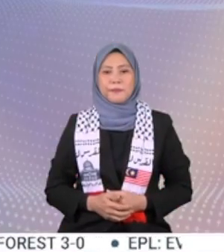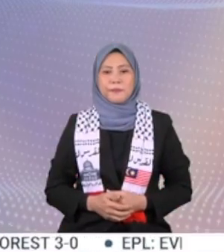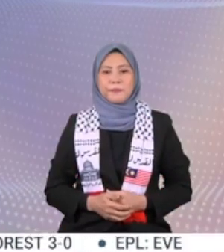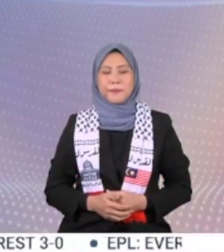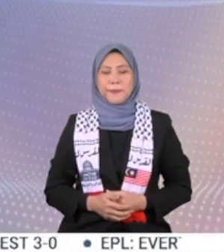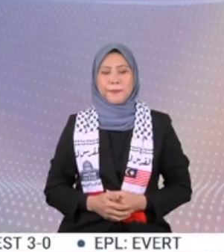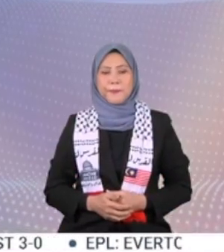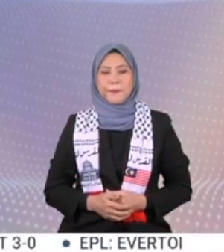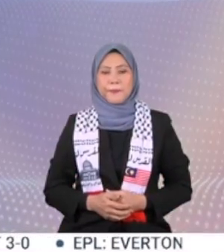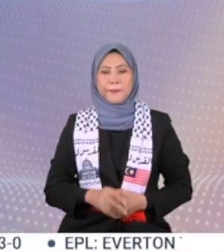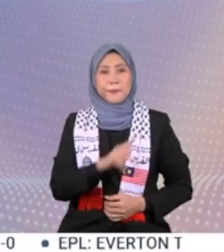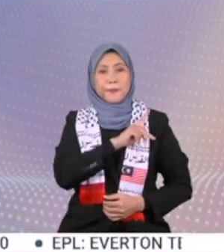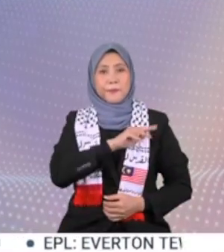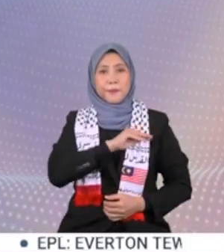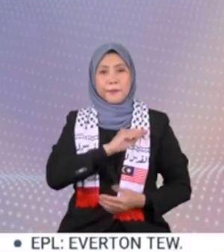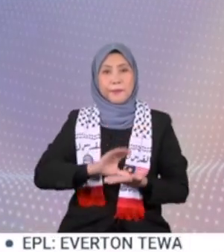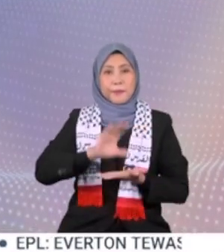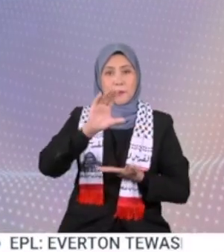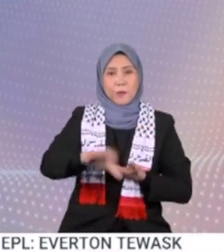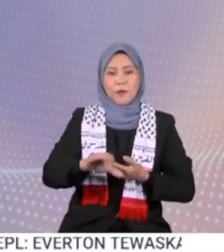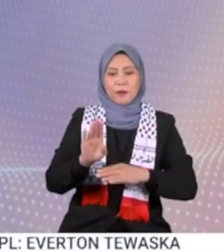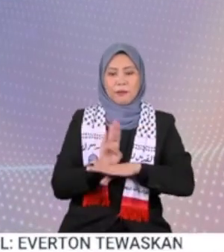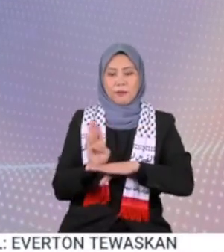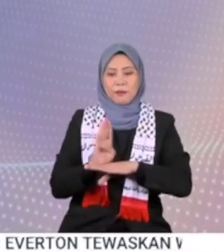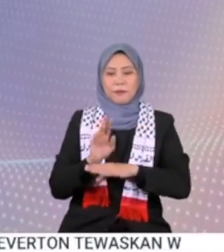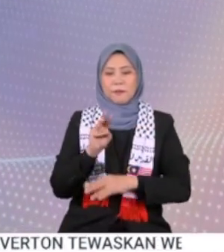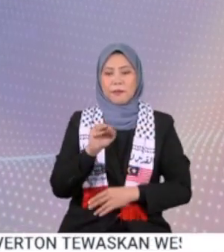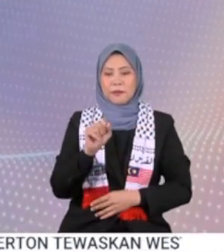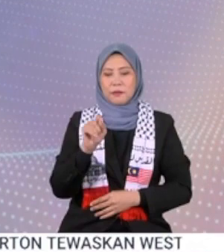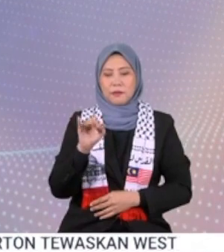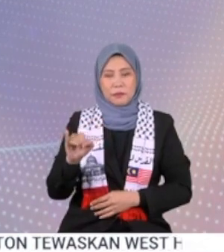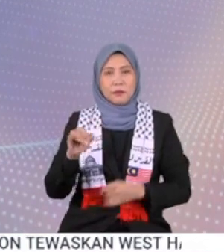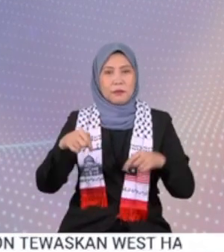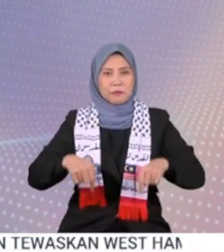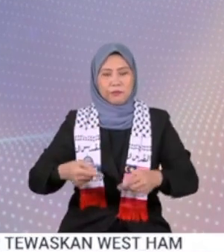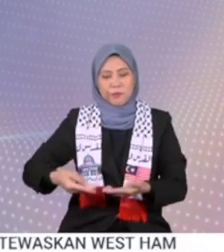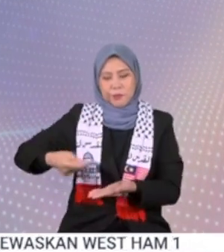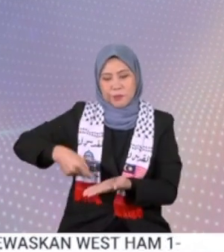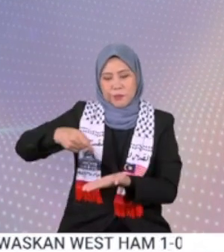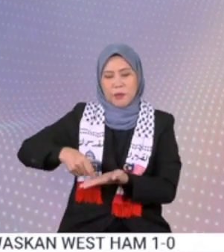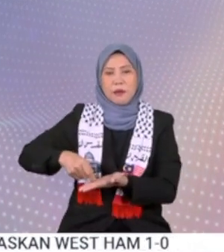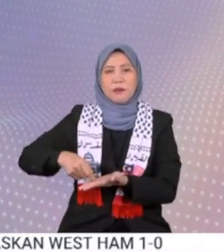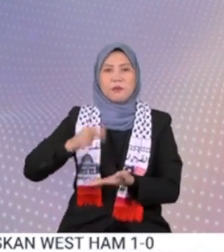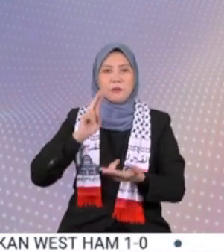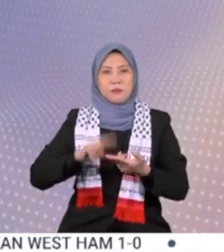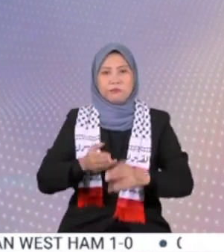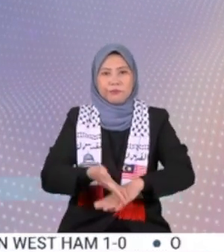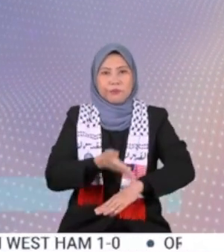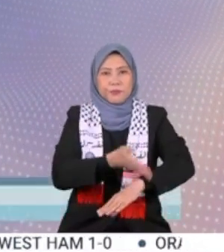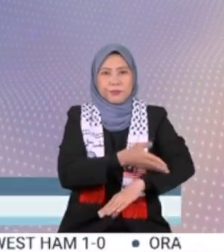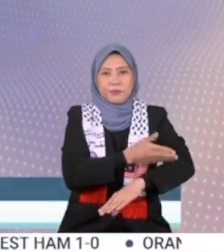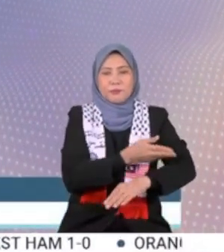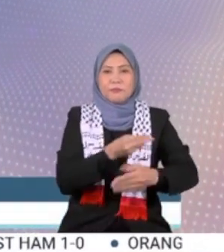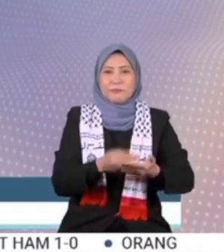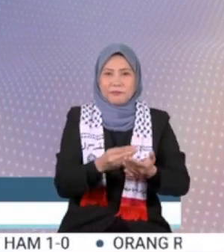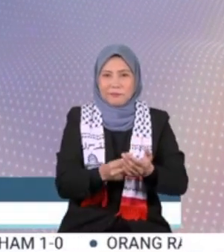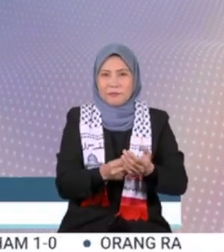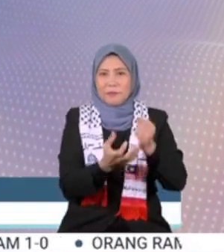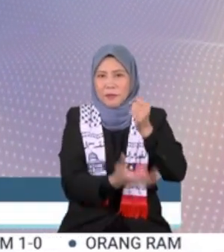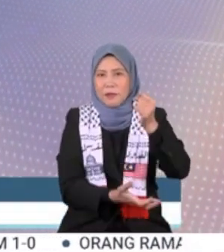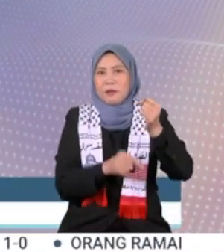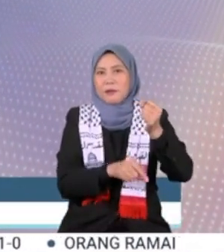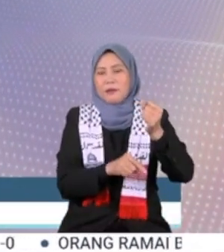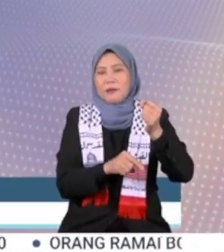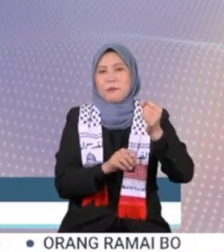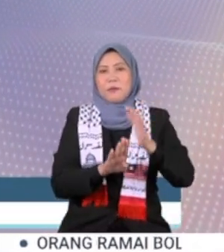Gaza kementerian pelaburan dan Perdagangan antarabangsa Miti hari ini memeterai surat sampingan untuk menambah baik peruntukan dalam perjanjian